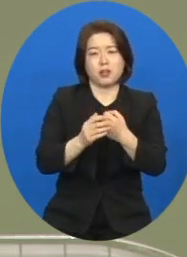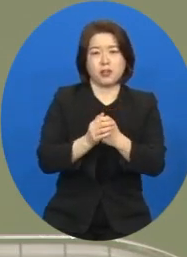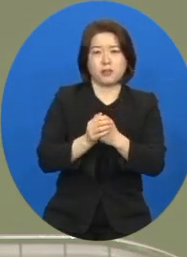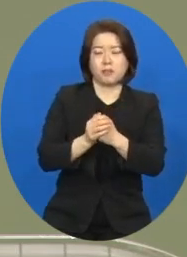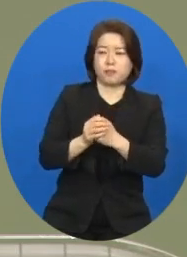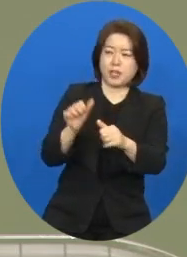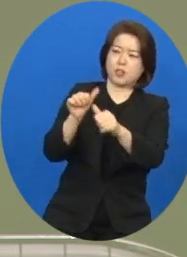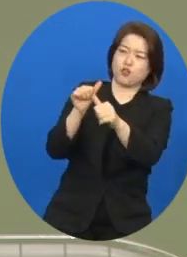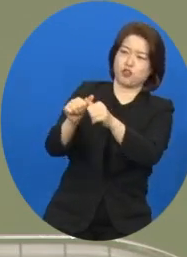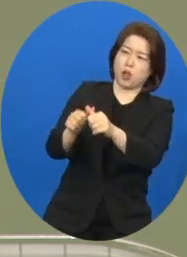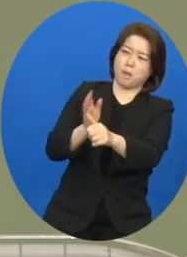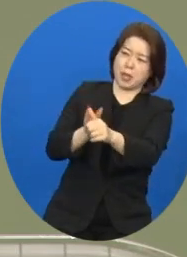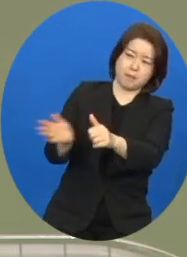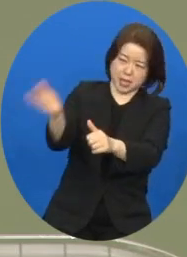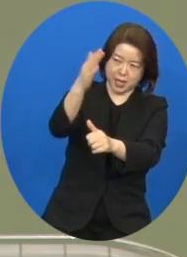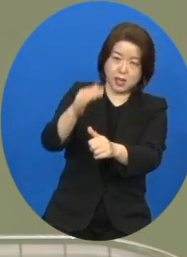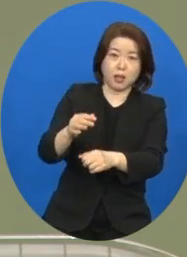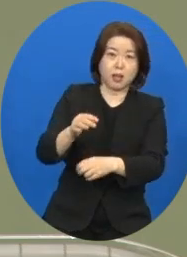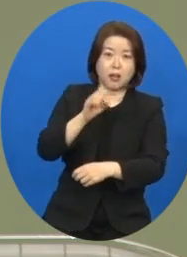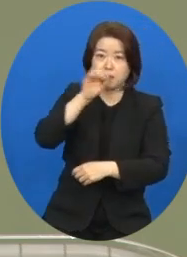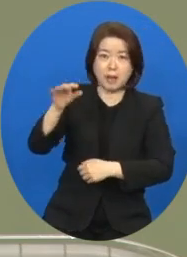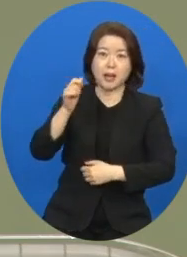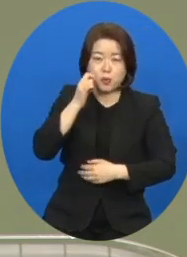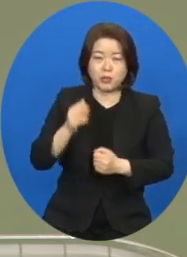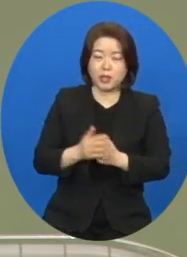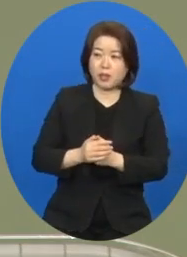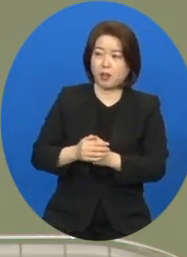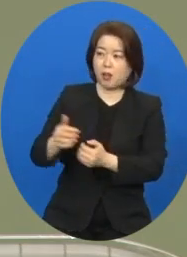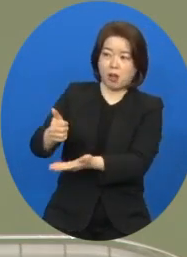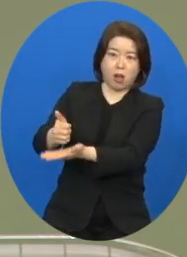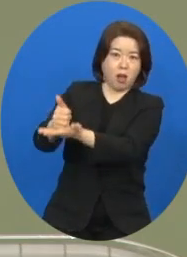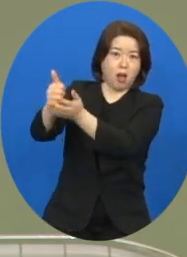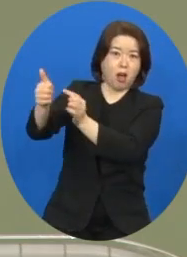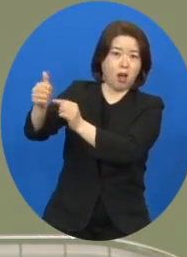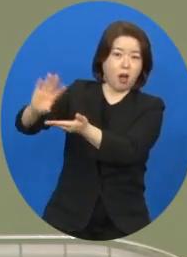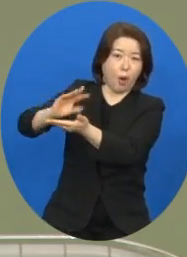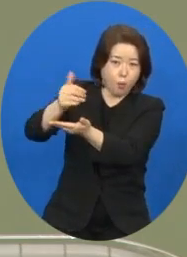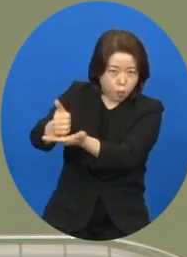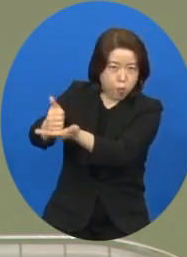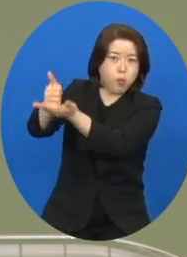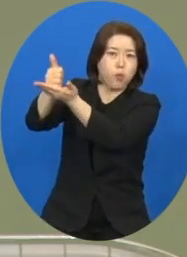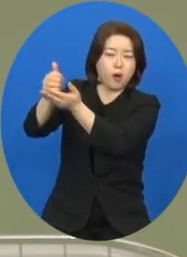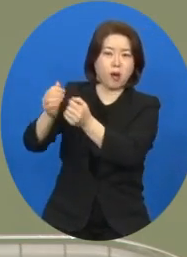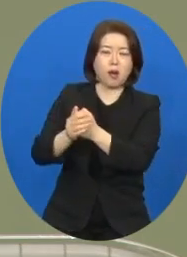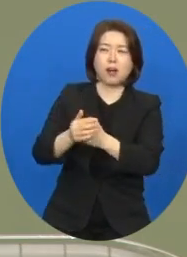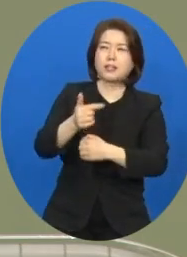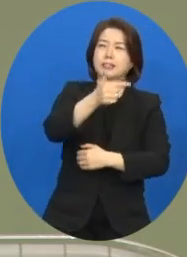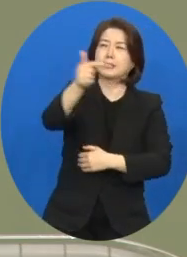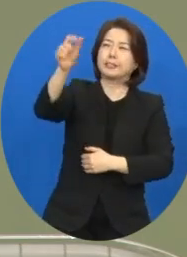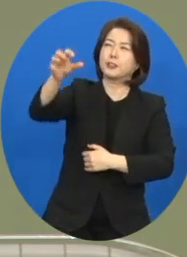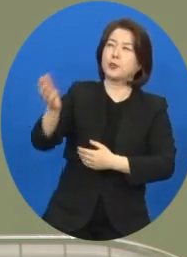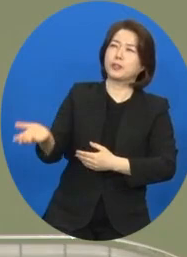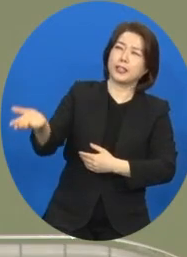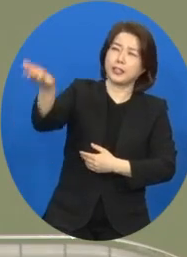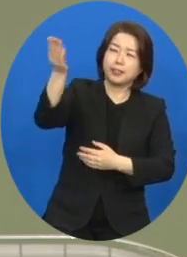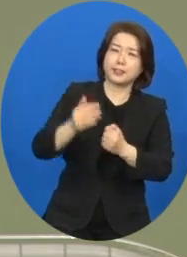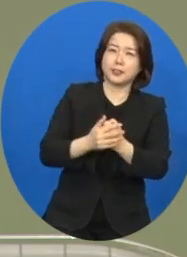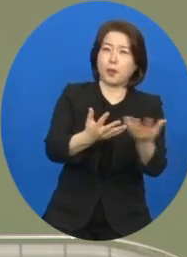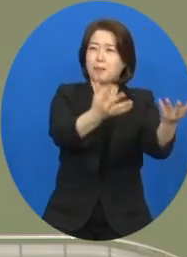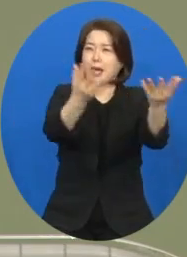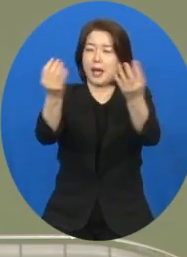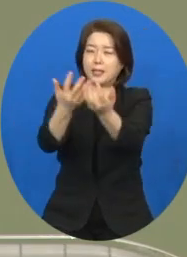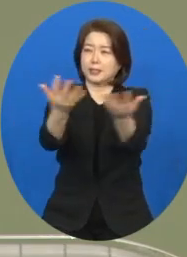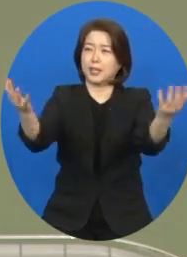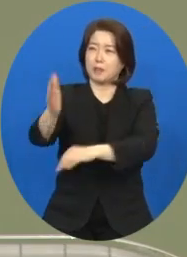충고하듯이 할 수 있나요? 그분이 그리스도신데 뭐 큰 곳에 올라가서 많은 사람들